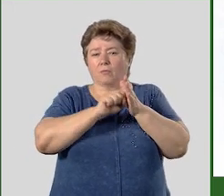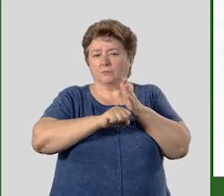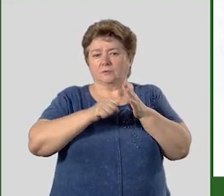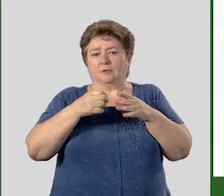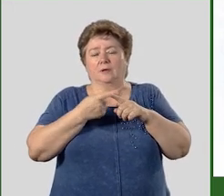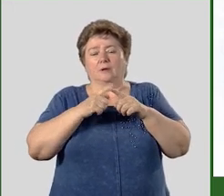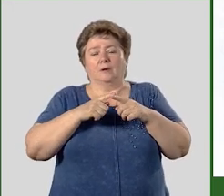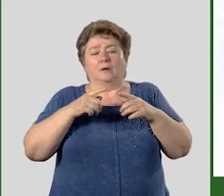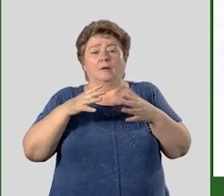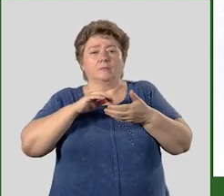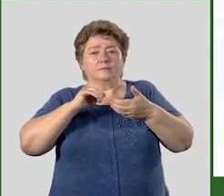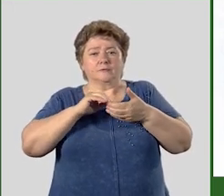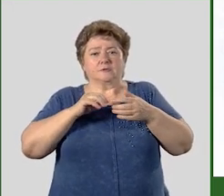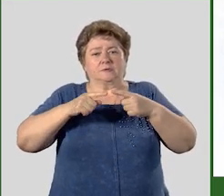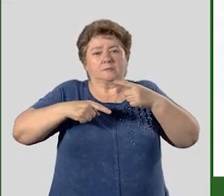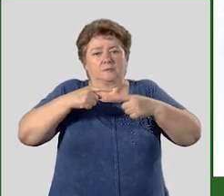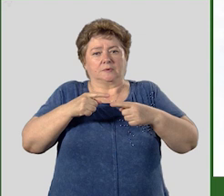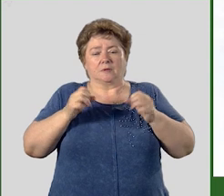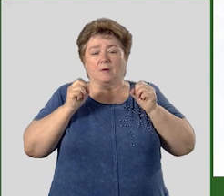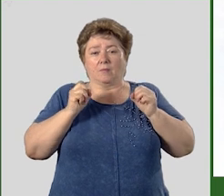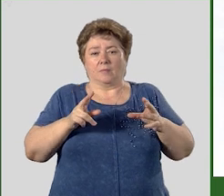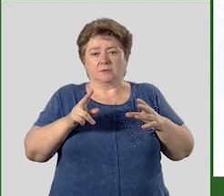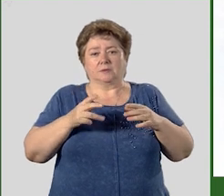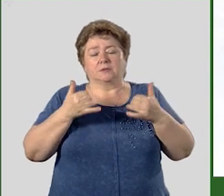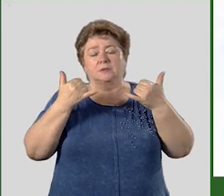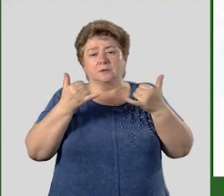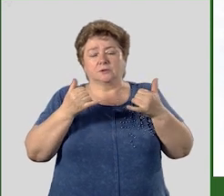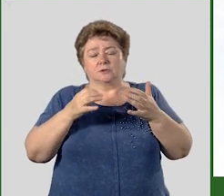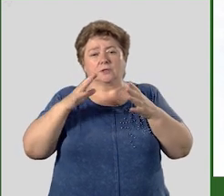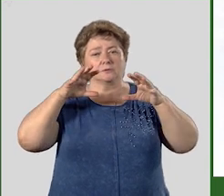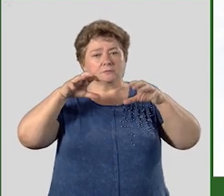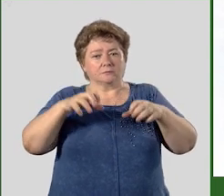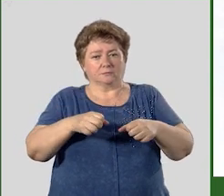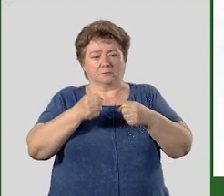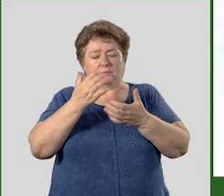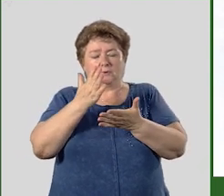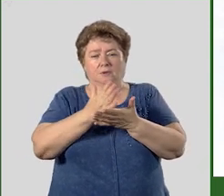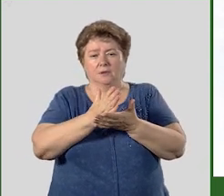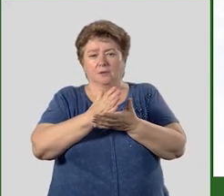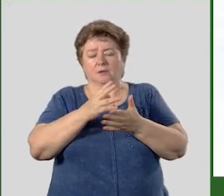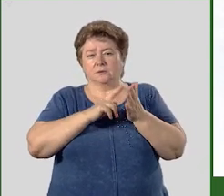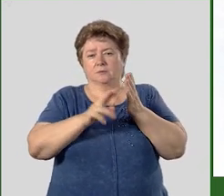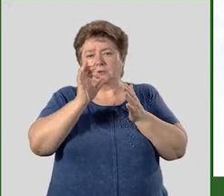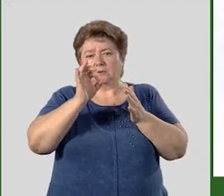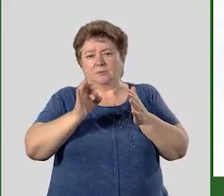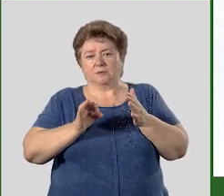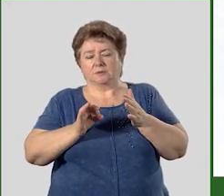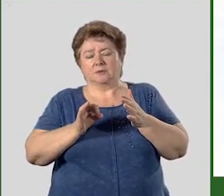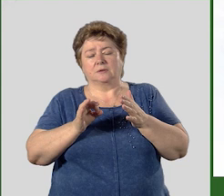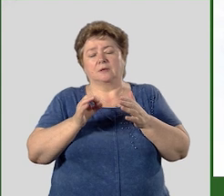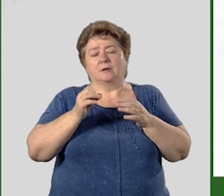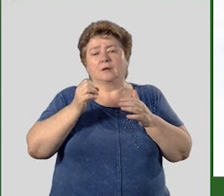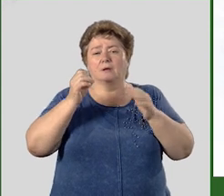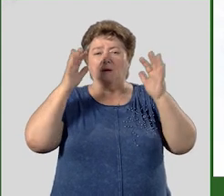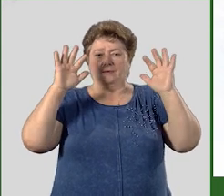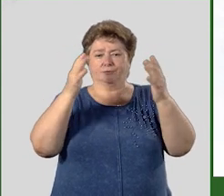необратимые экологические последствия. Уже уничтожено почти 70% лесов